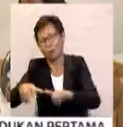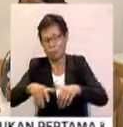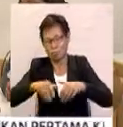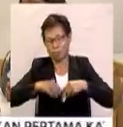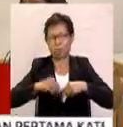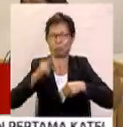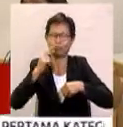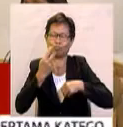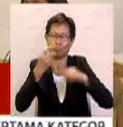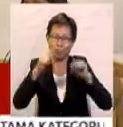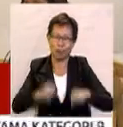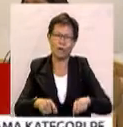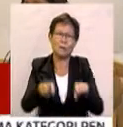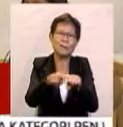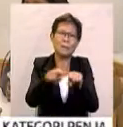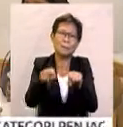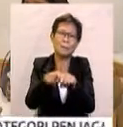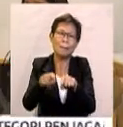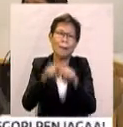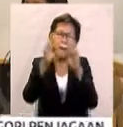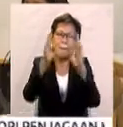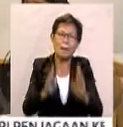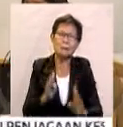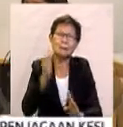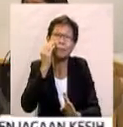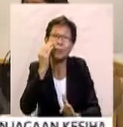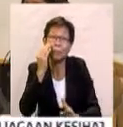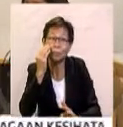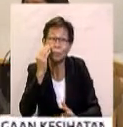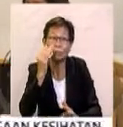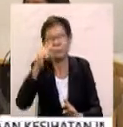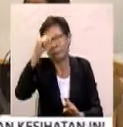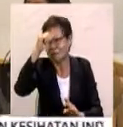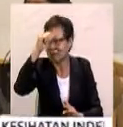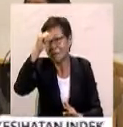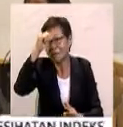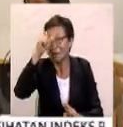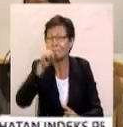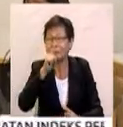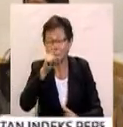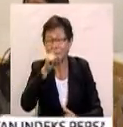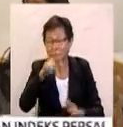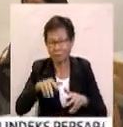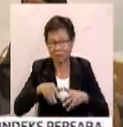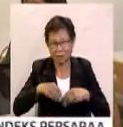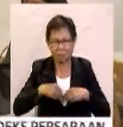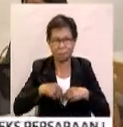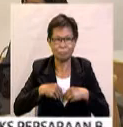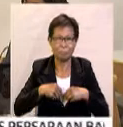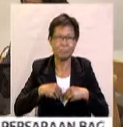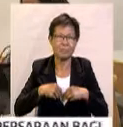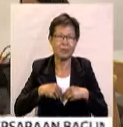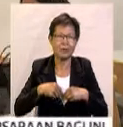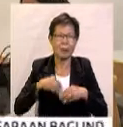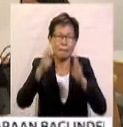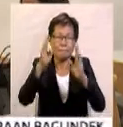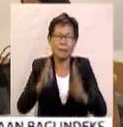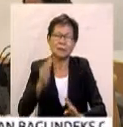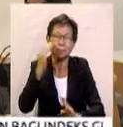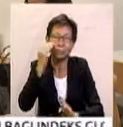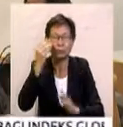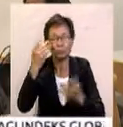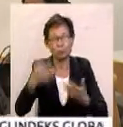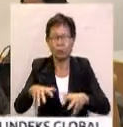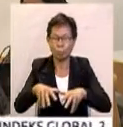terima. Ibarat kata macam bangsa Melayu, India tu memang terima kan. Tapi bangsa Melayu sendiri